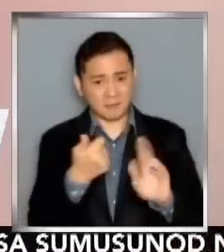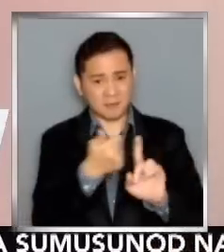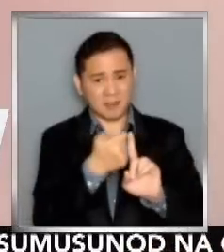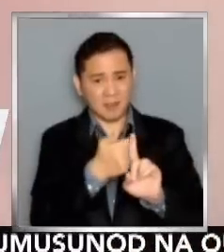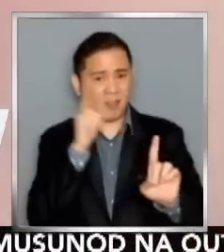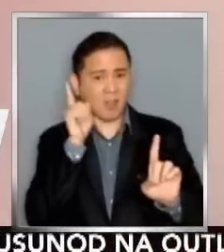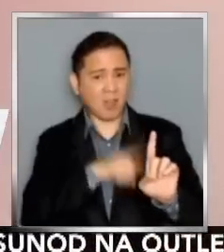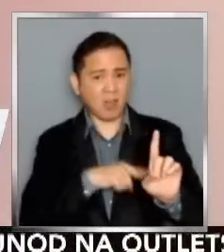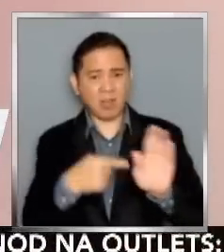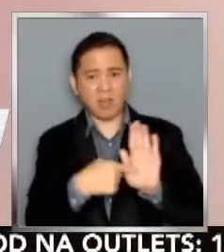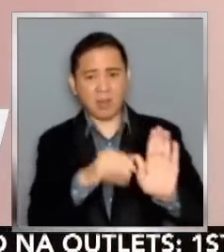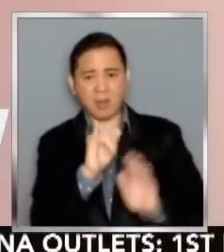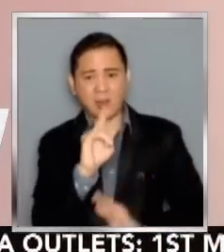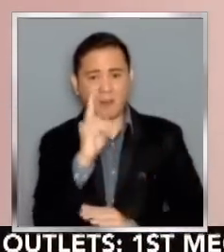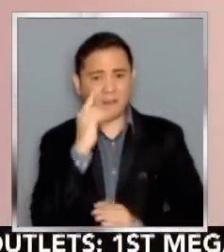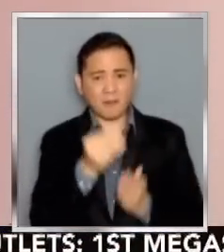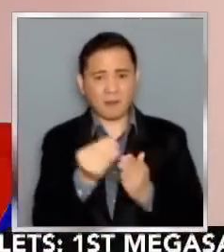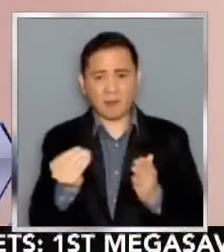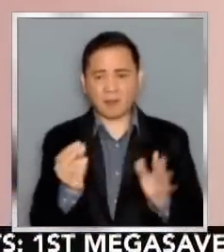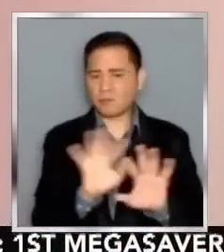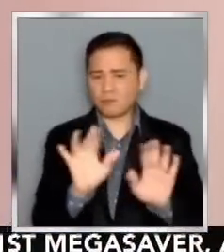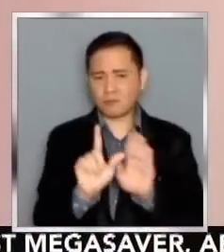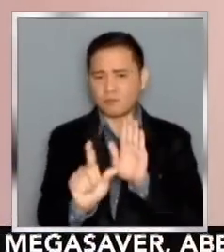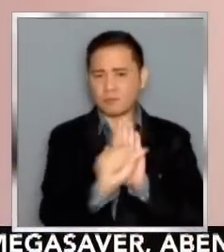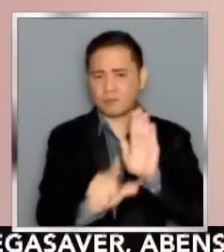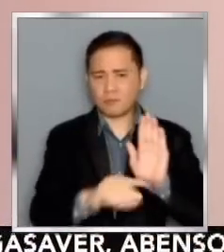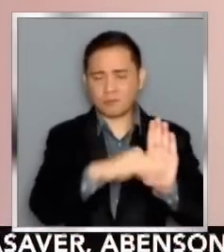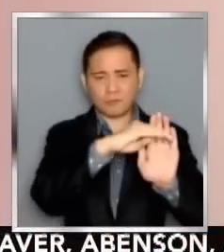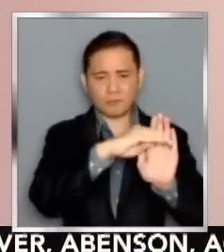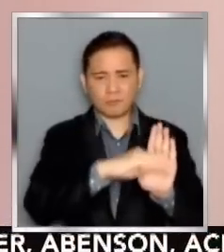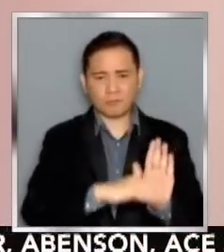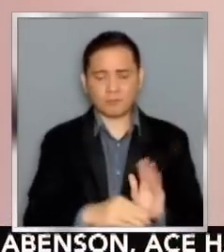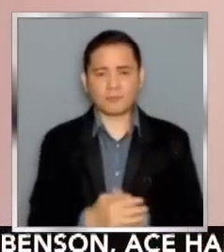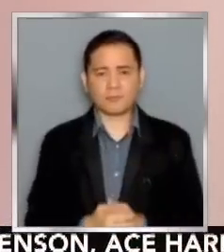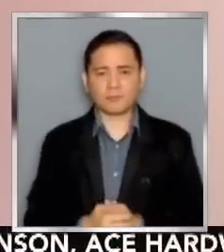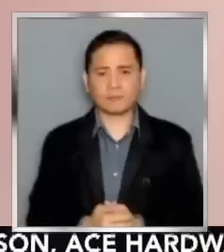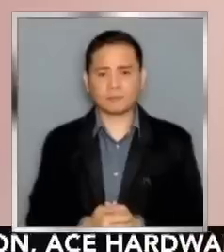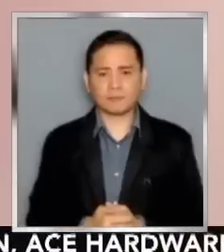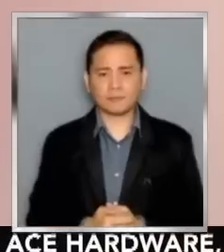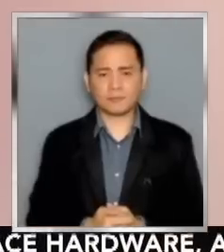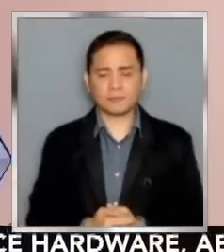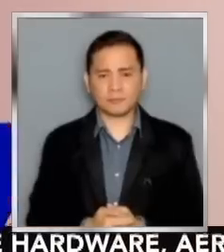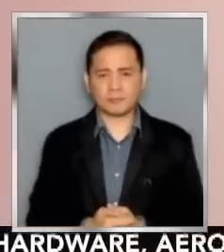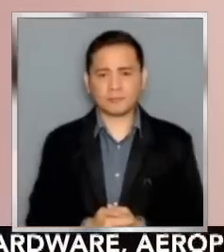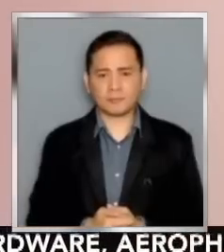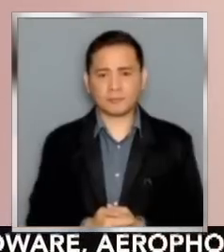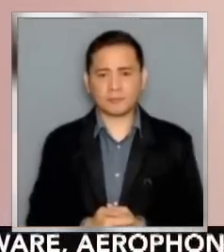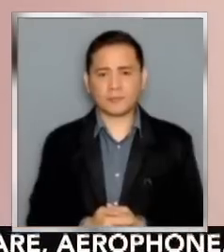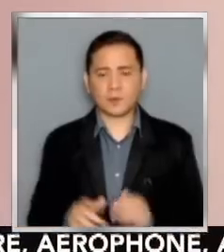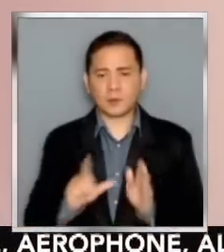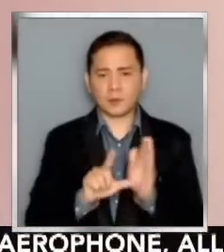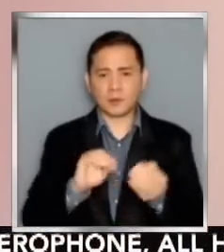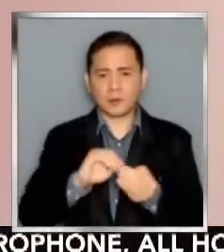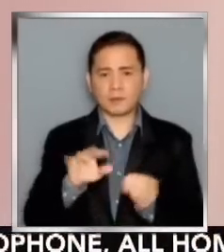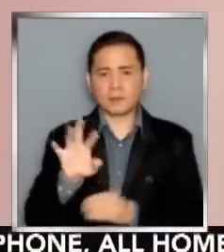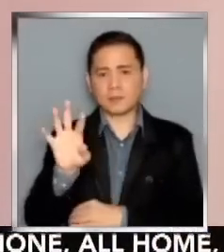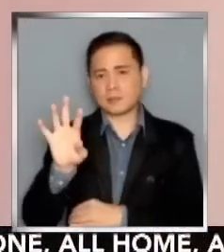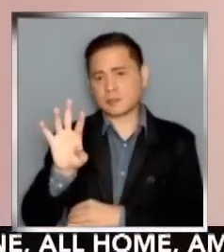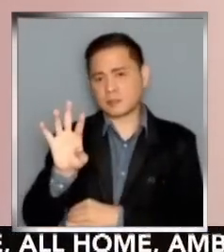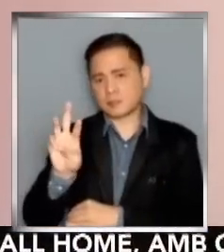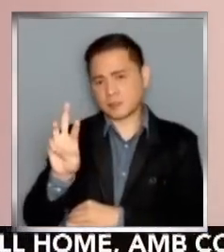Kailangan maipasa ang House Bill 6976 para maiwasan ang pagdami ng mga batang maagang nalululong